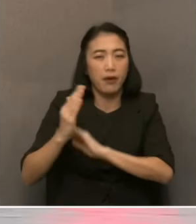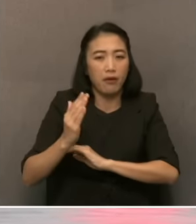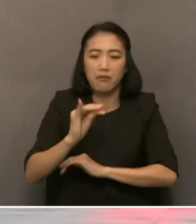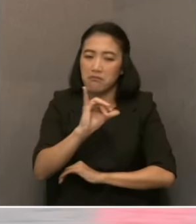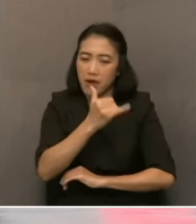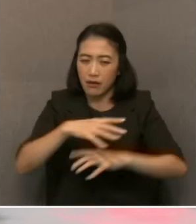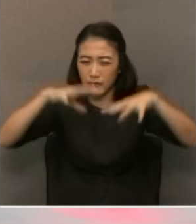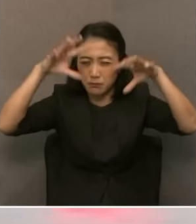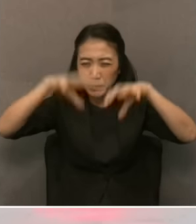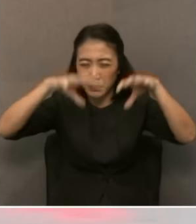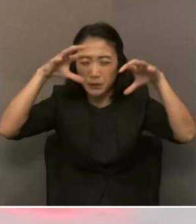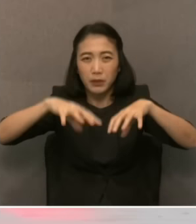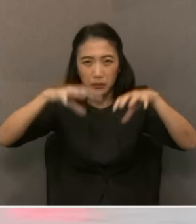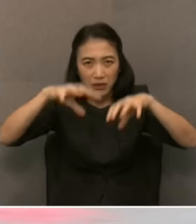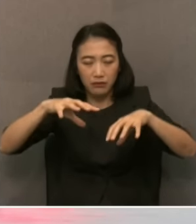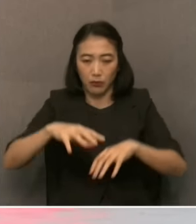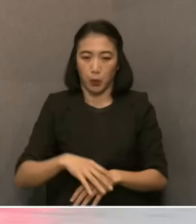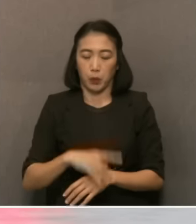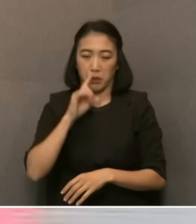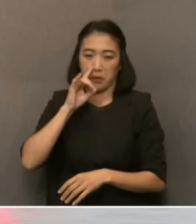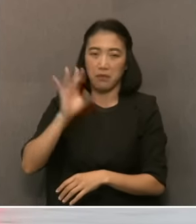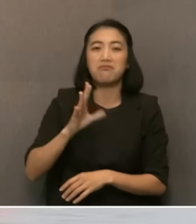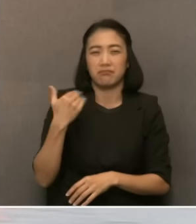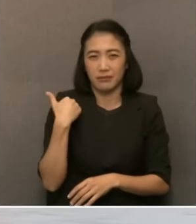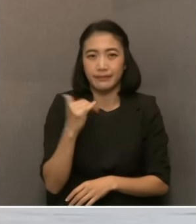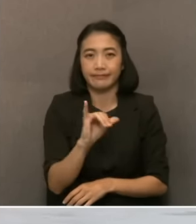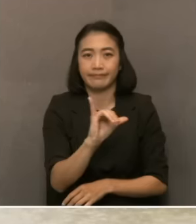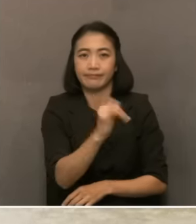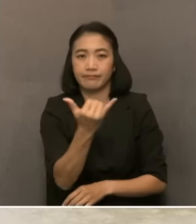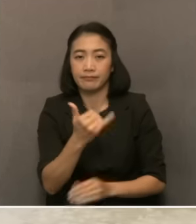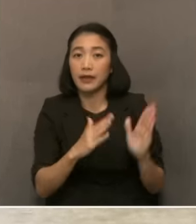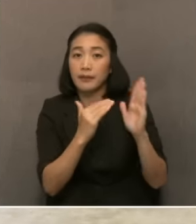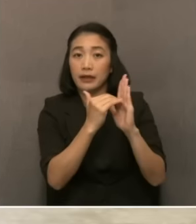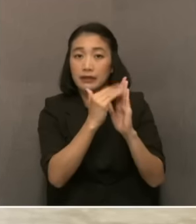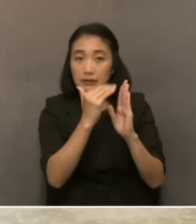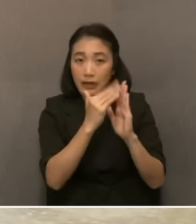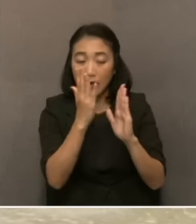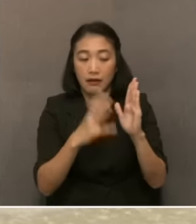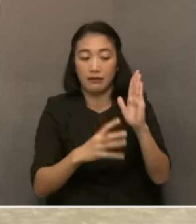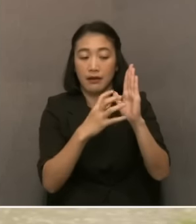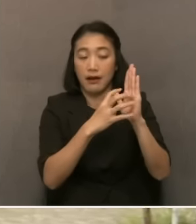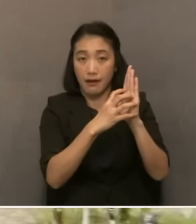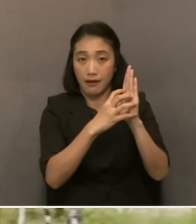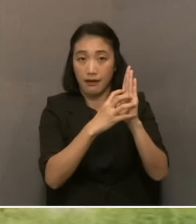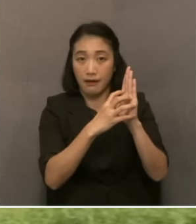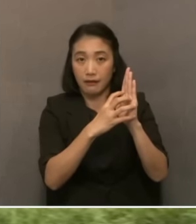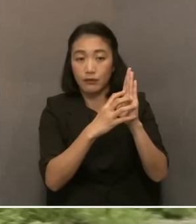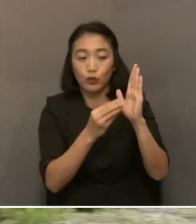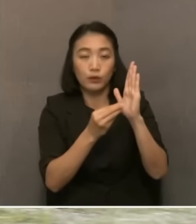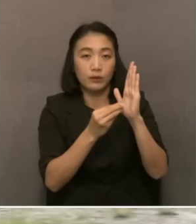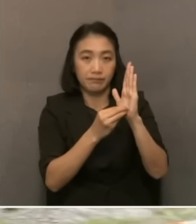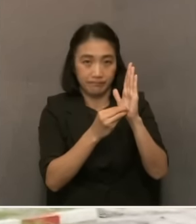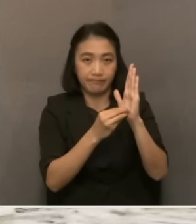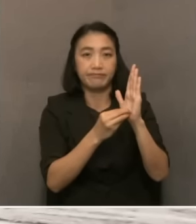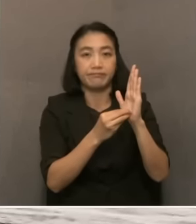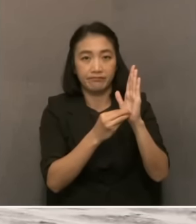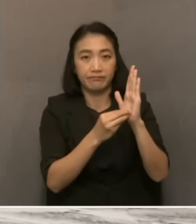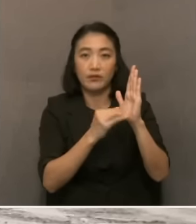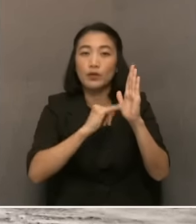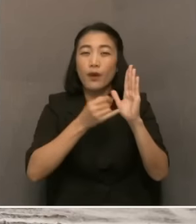บางแห่งและหนักมากในบางพื้นที่ทั้งในภาคเหนือภาคกลางรวมทั้งกรุงเทพมหานคร